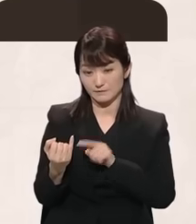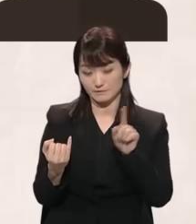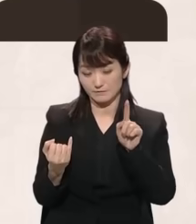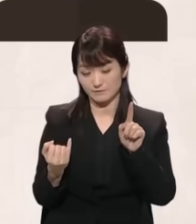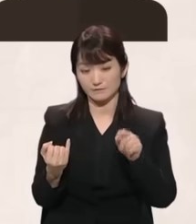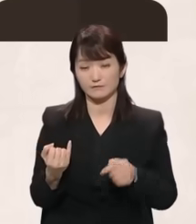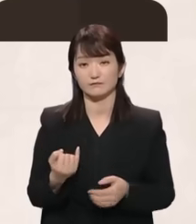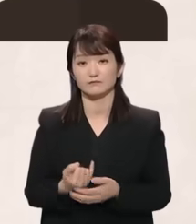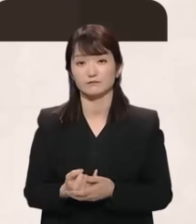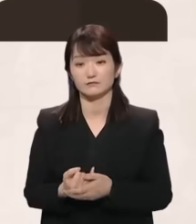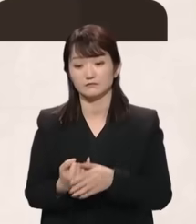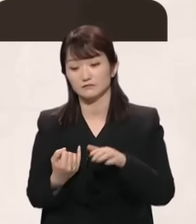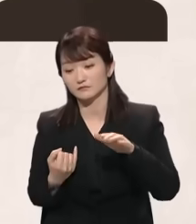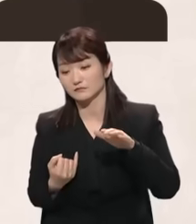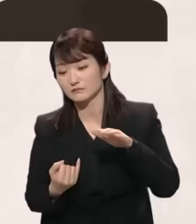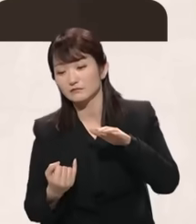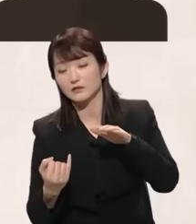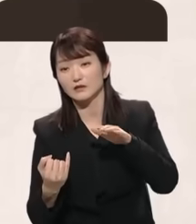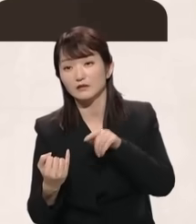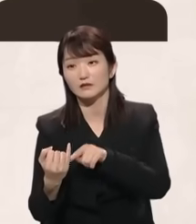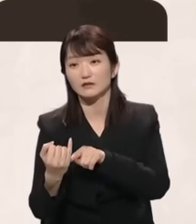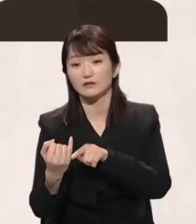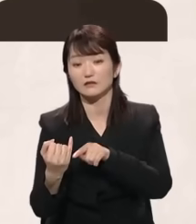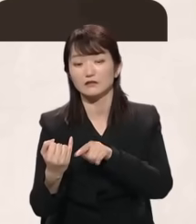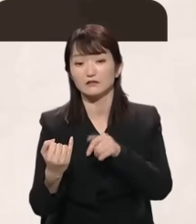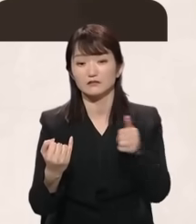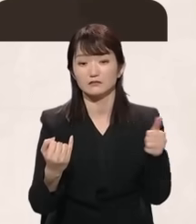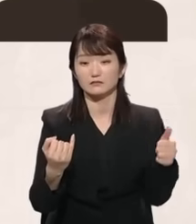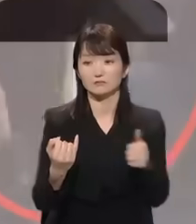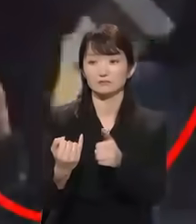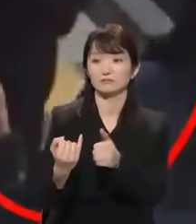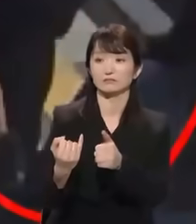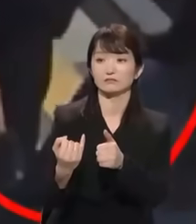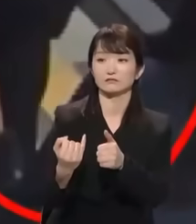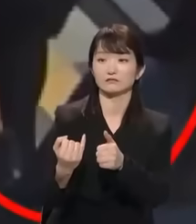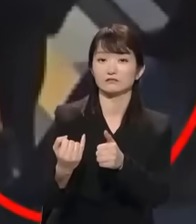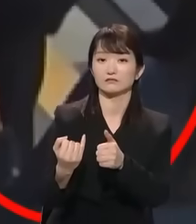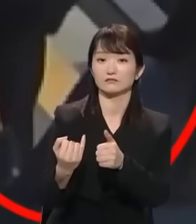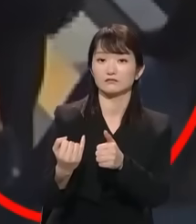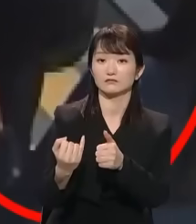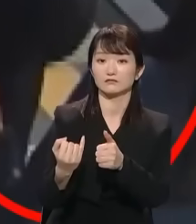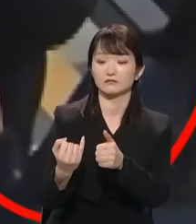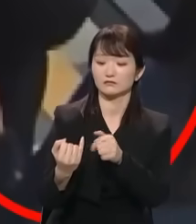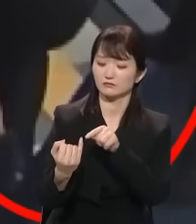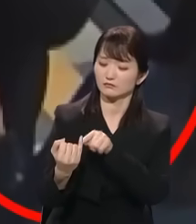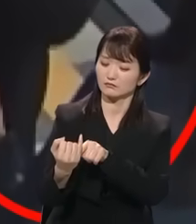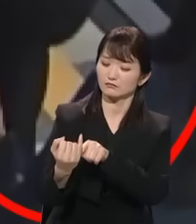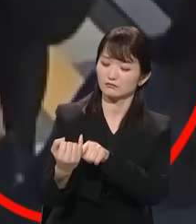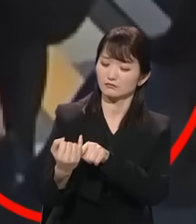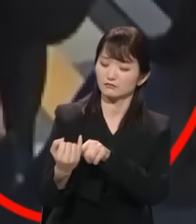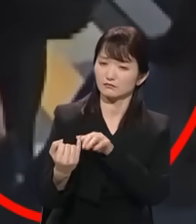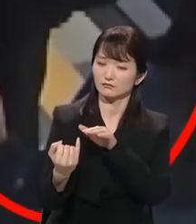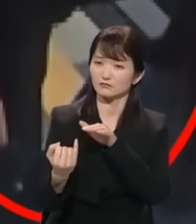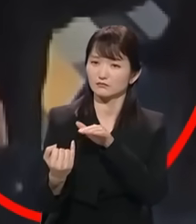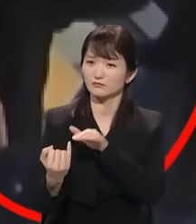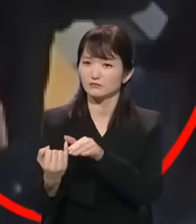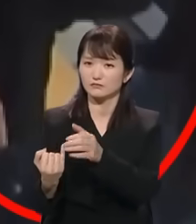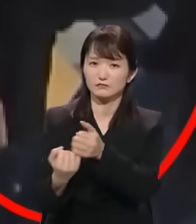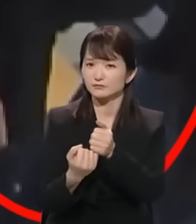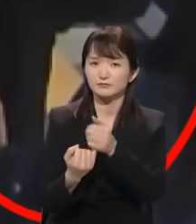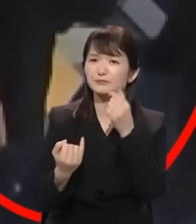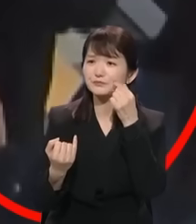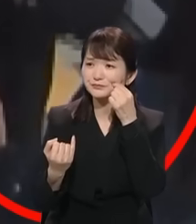그냥 타고 그냥가 버리려고 하니까 사실 영문 입장에서는 어이 여성이니까 뭐 손 몸을 잡을 수도